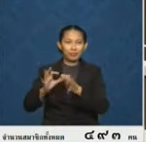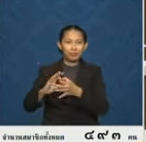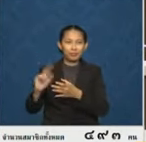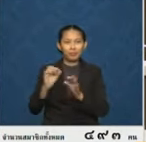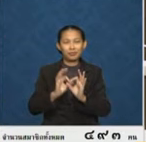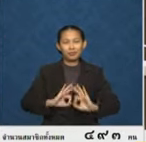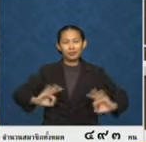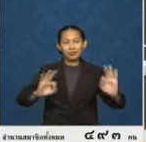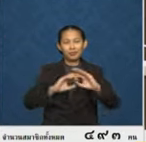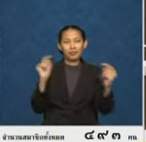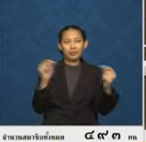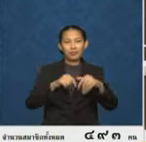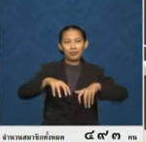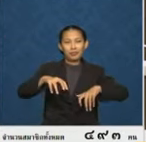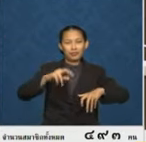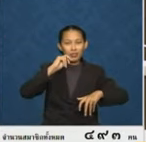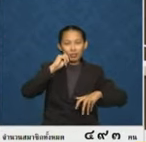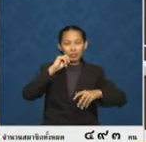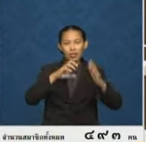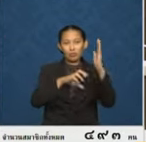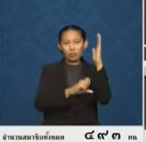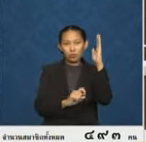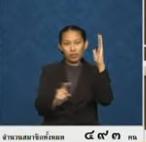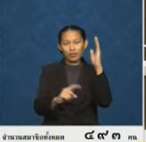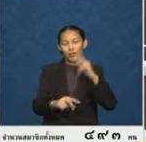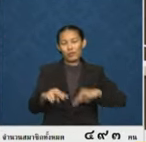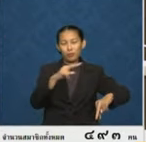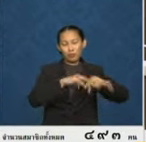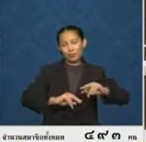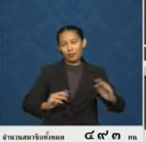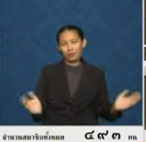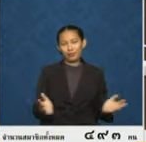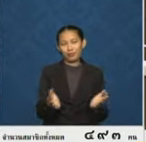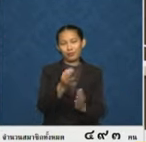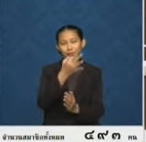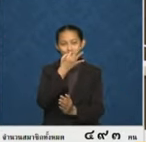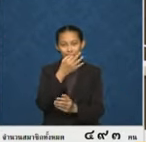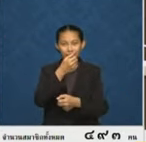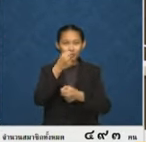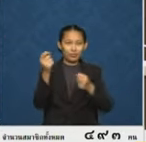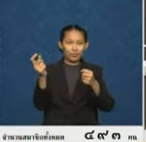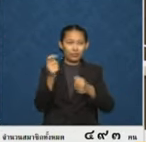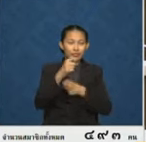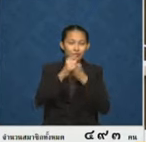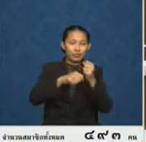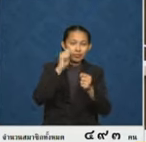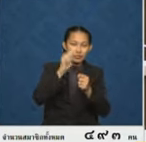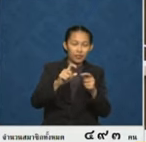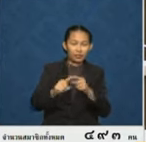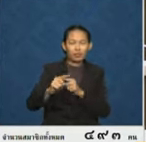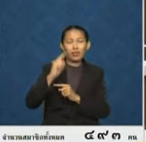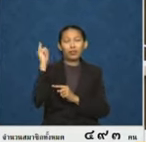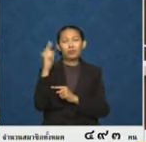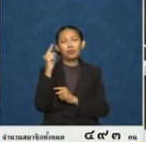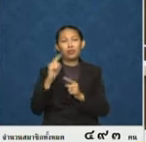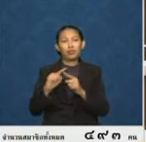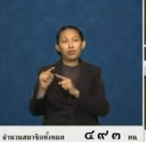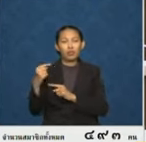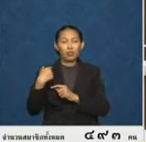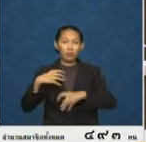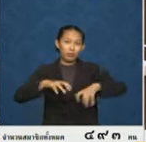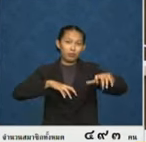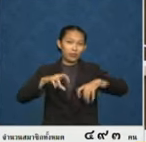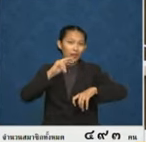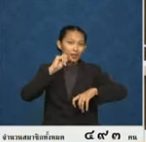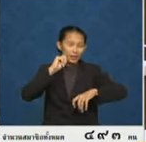บริหารจัดดการลุ่มน้ำทะเลสาบสงขลาทั้งการอนุรักษ์การส่งเสริมอาชีพการประมงการเกษตรและการท่องเที่ยวอย่างยั่งยืนรวมถึงการบริหารจัด